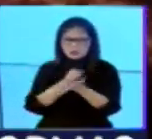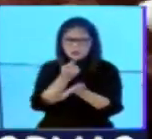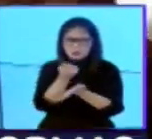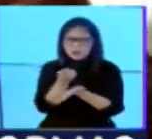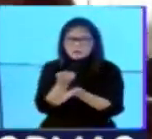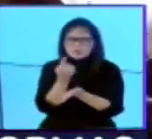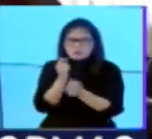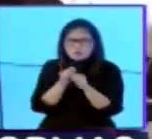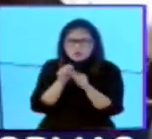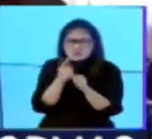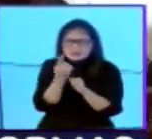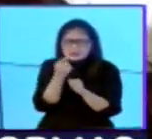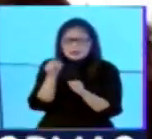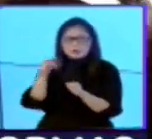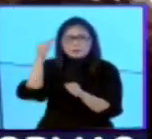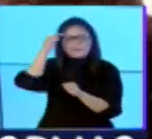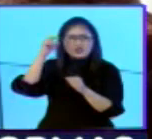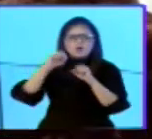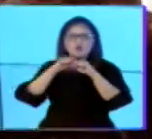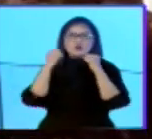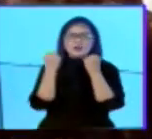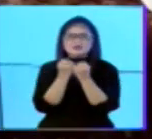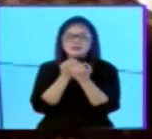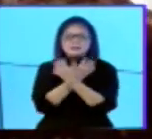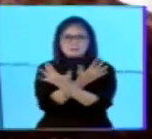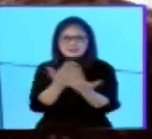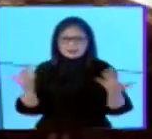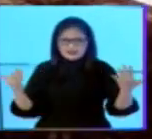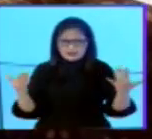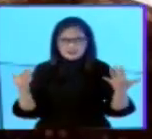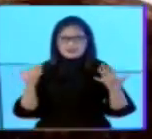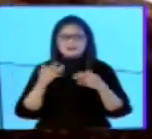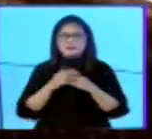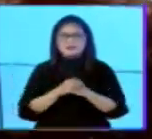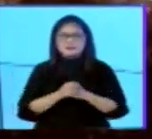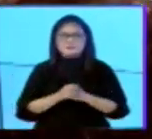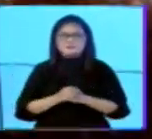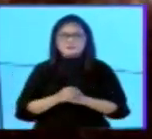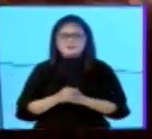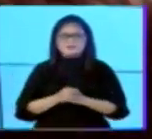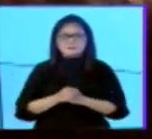bergambar pimpinan ormas.